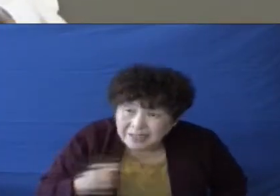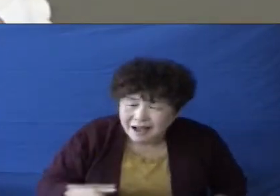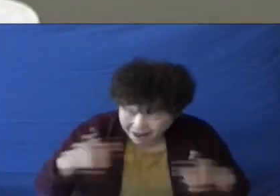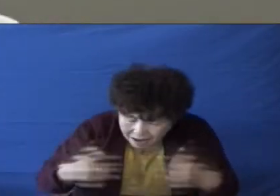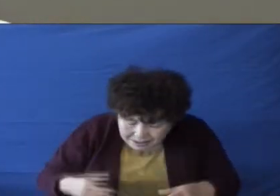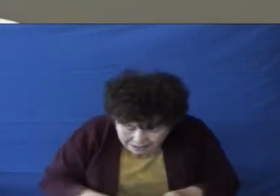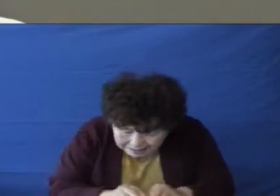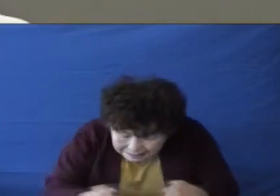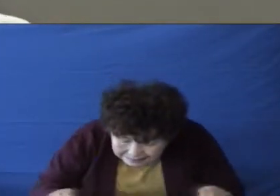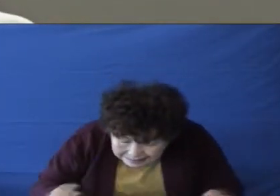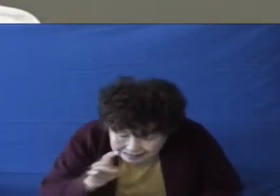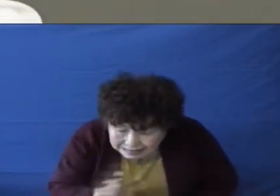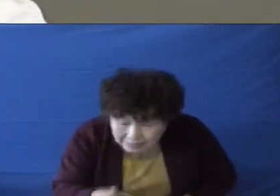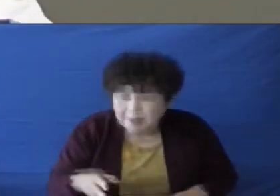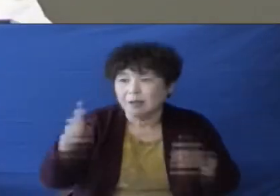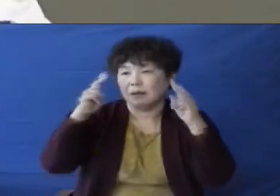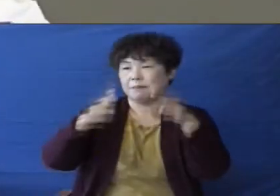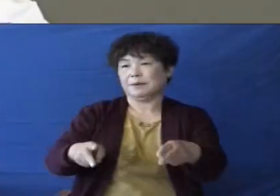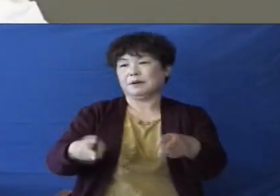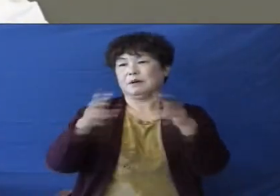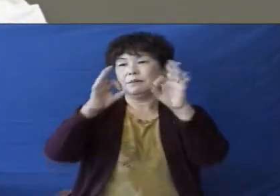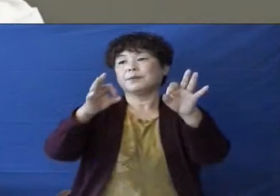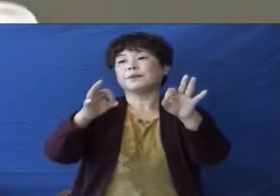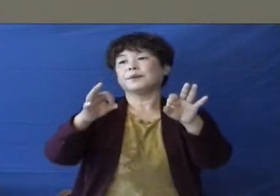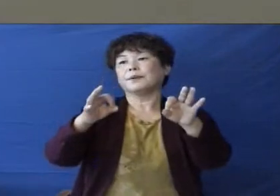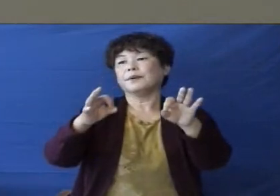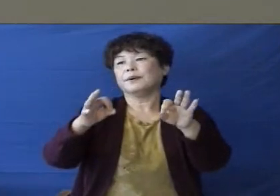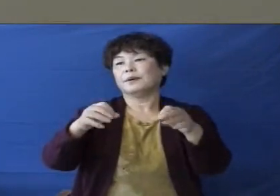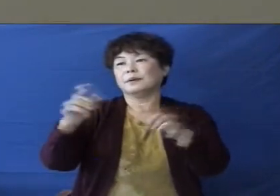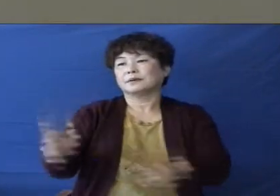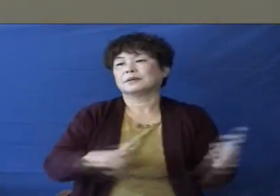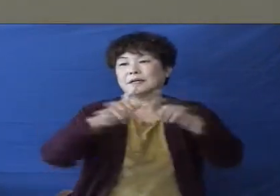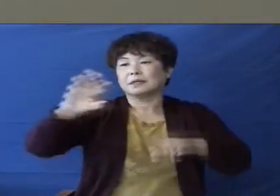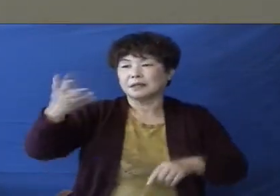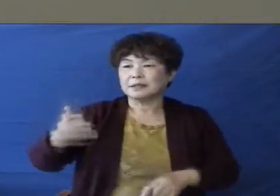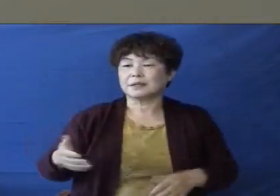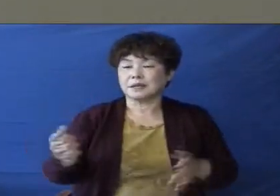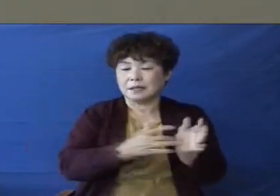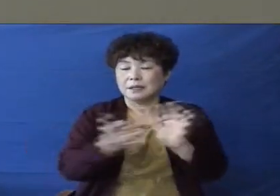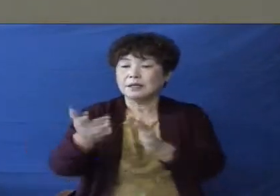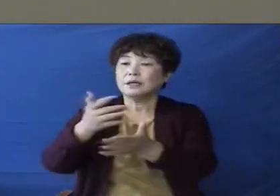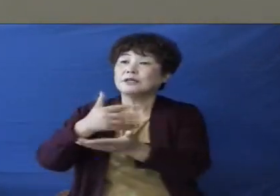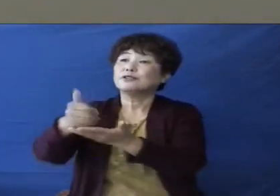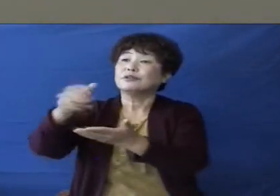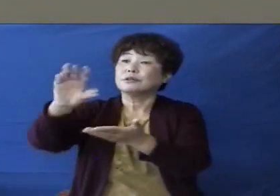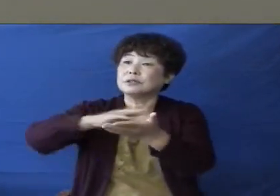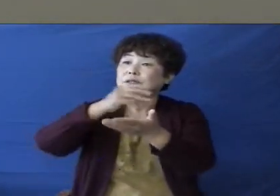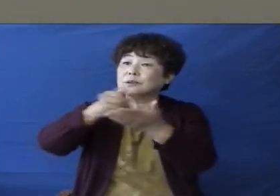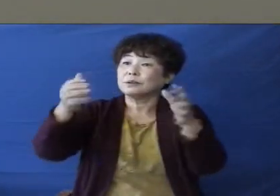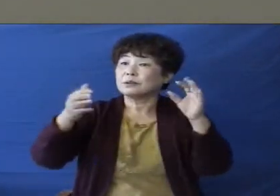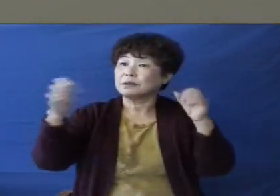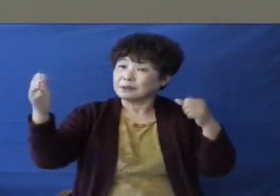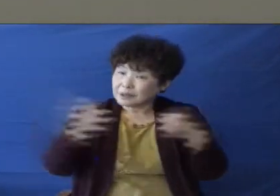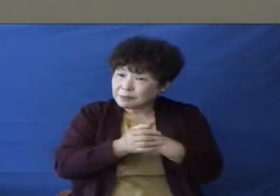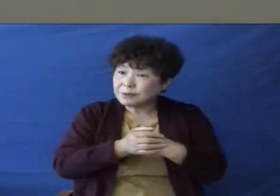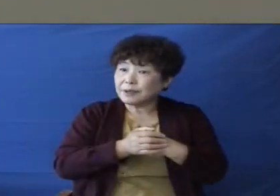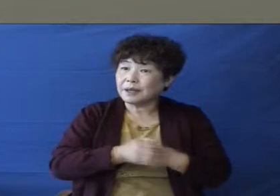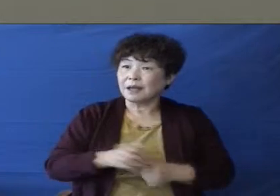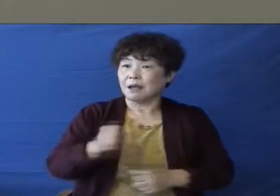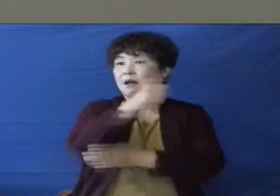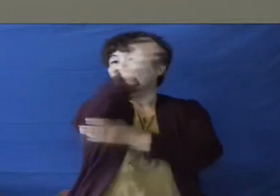그리스도로 말미암아 서 드디어 허리를 펴고 하늘을 볼 수 있는 하늘을 살 수 있는 사람으로 에 변화가